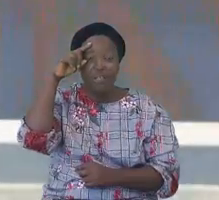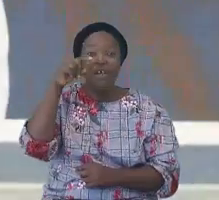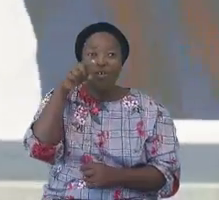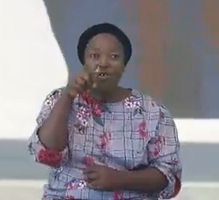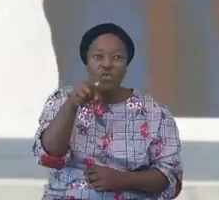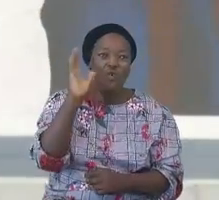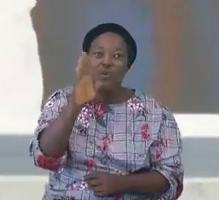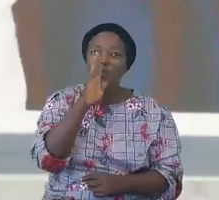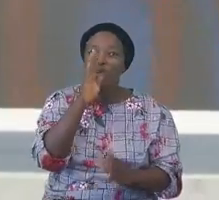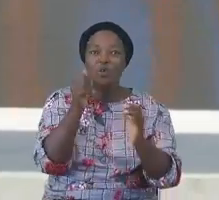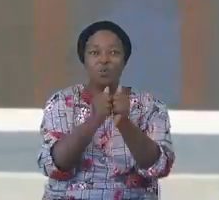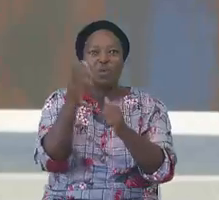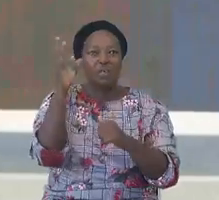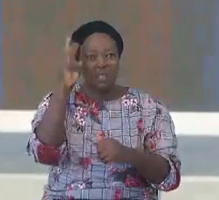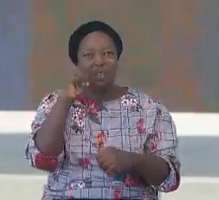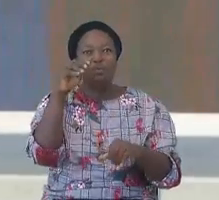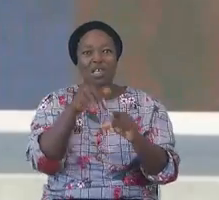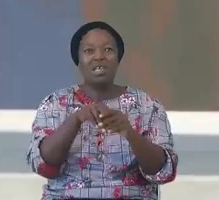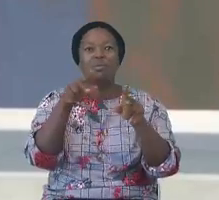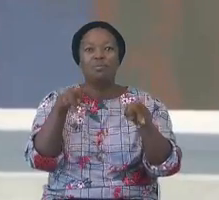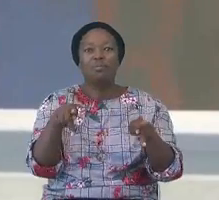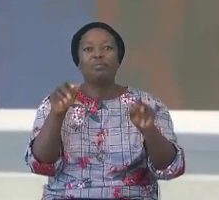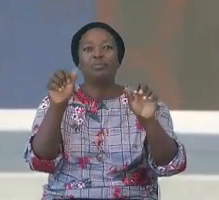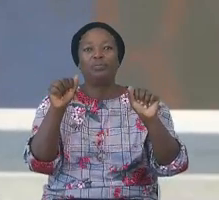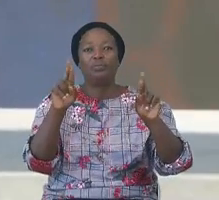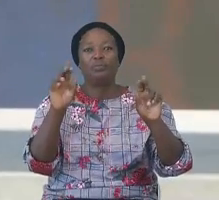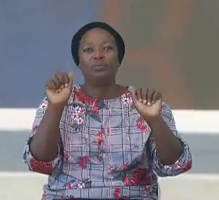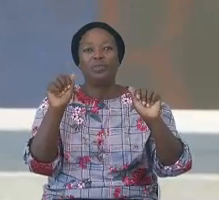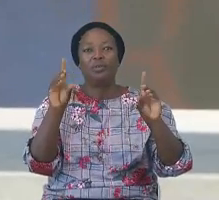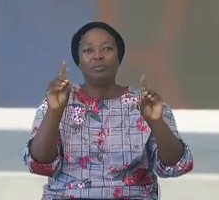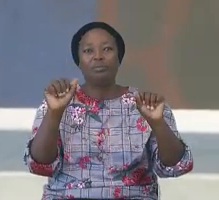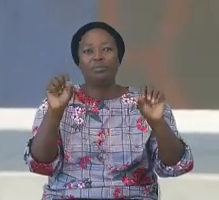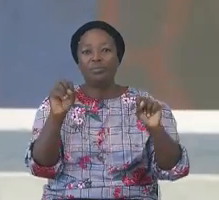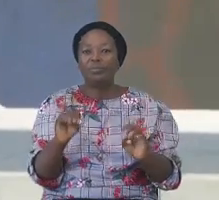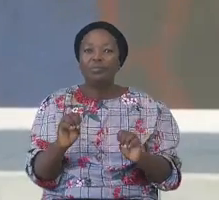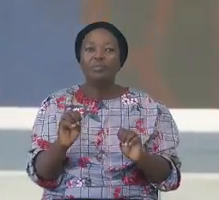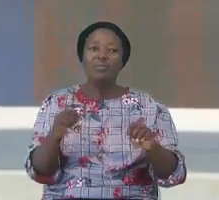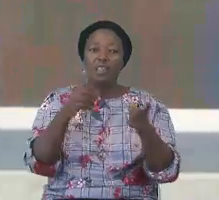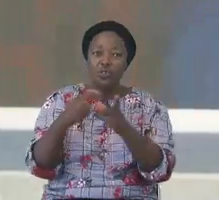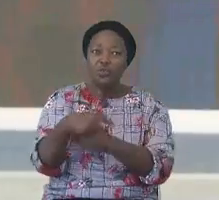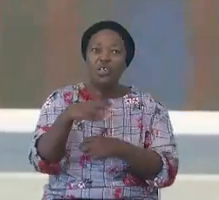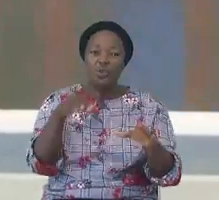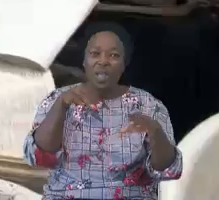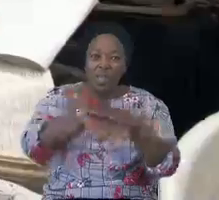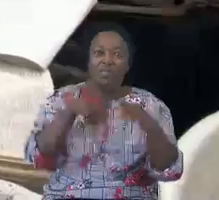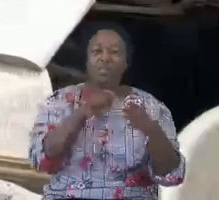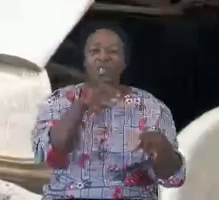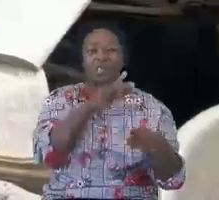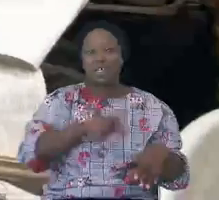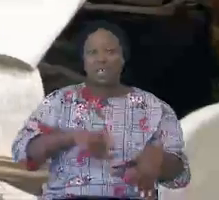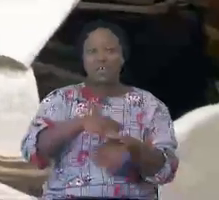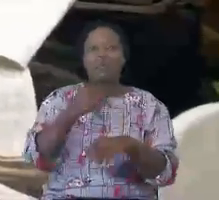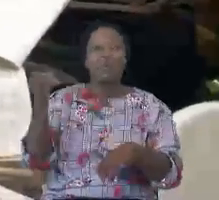vie aujourd'hui parce que tu seras avec lui au